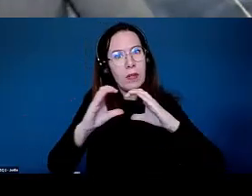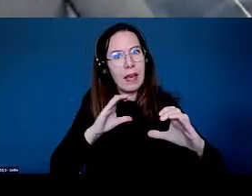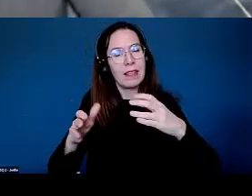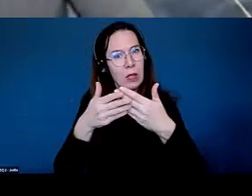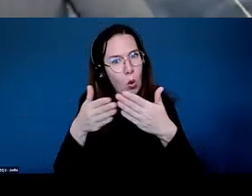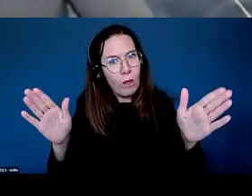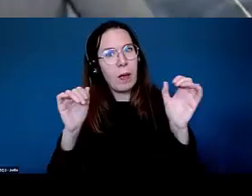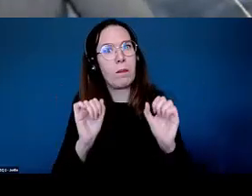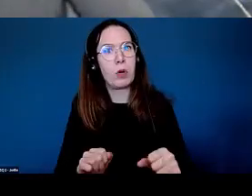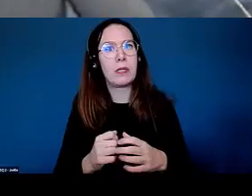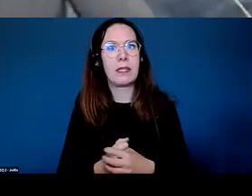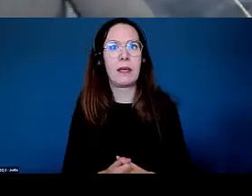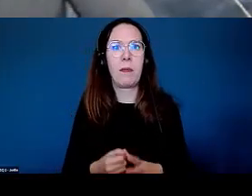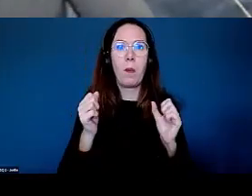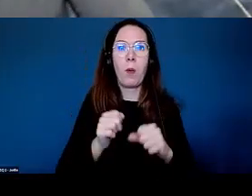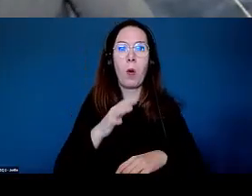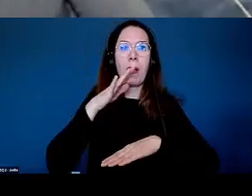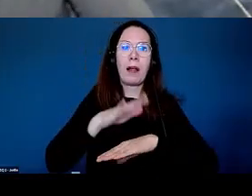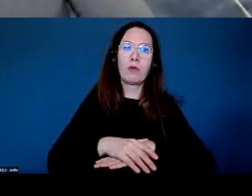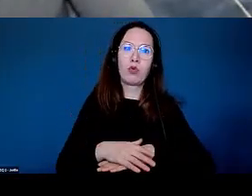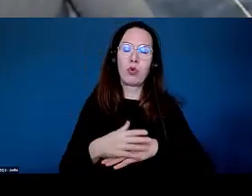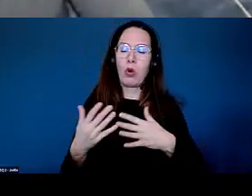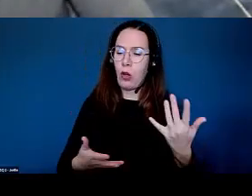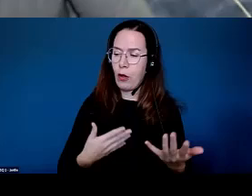dialogue. On peut aussi parler